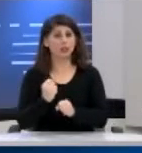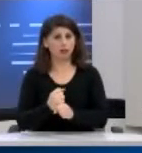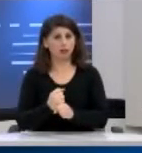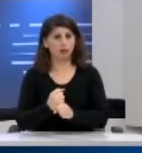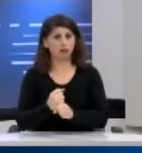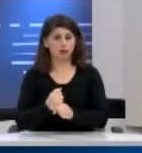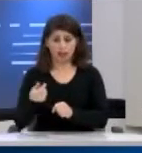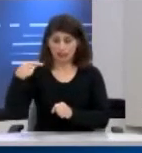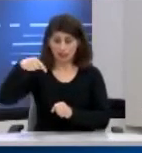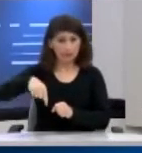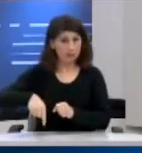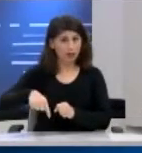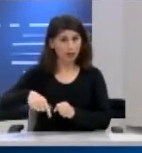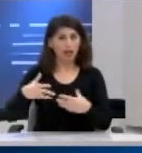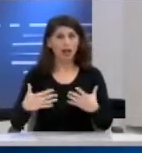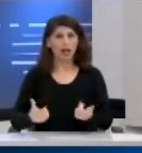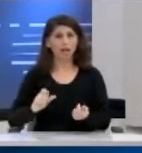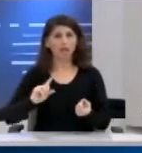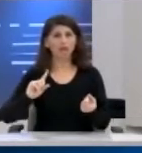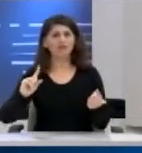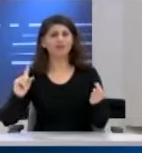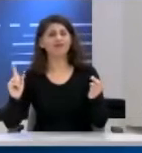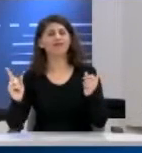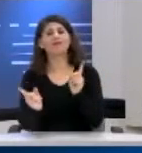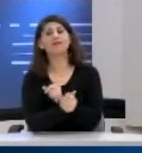Έχουμε σήμερα μία αντιστροφή